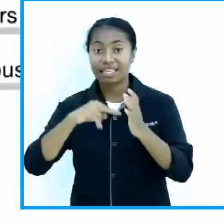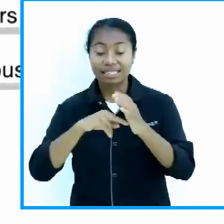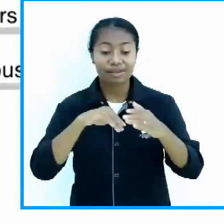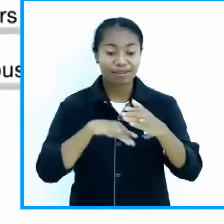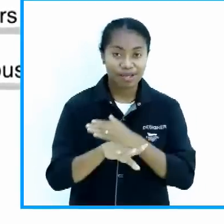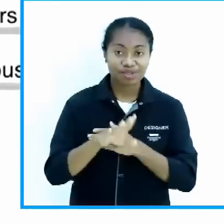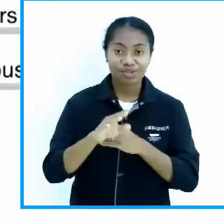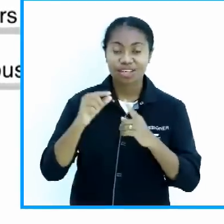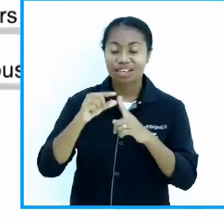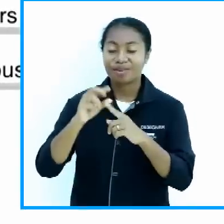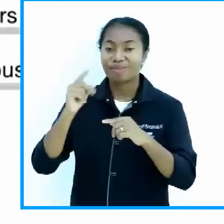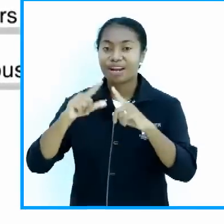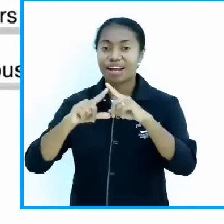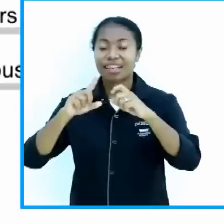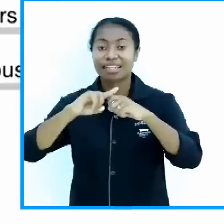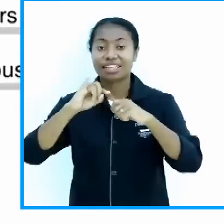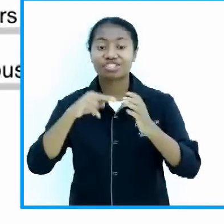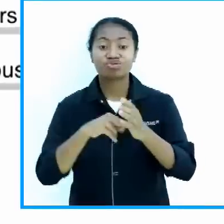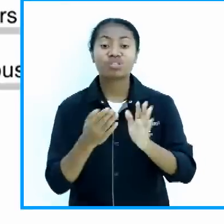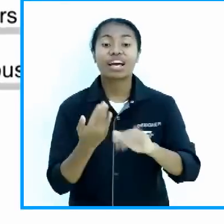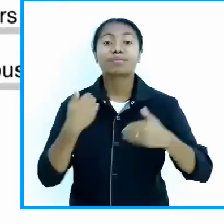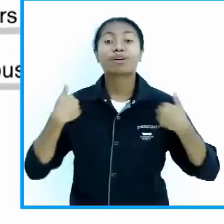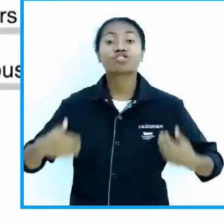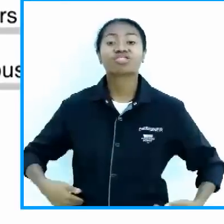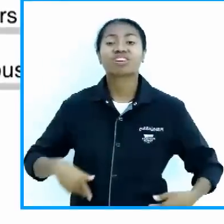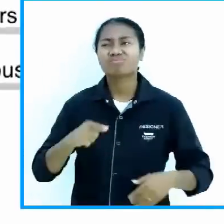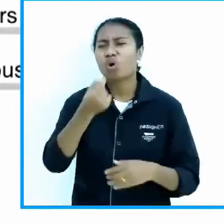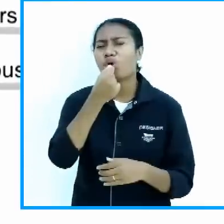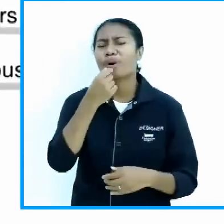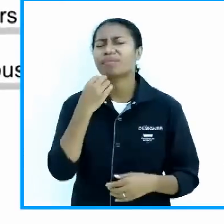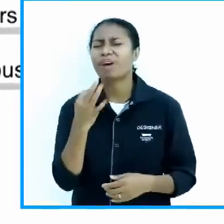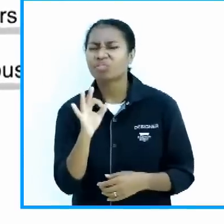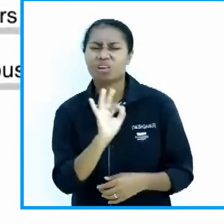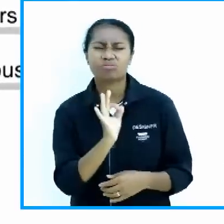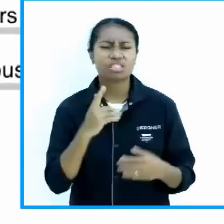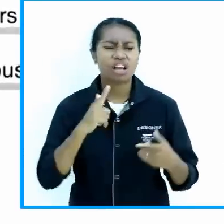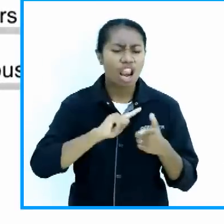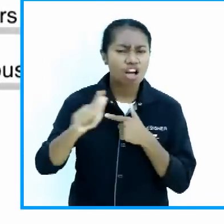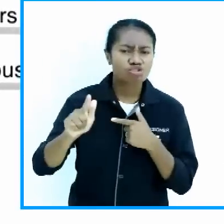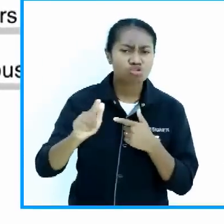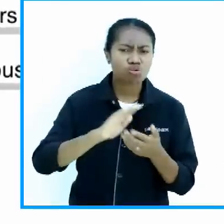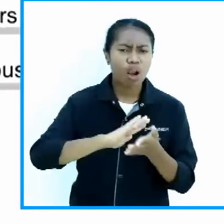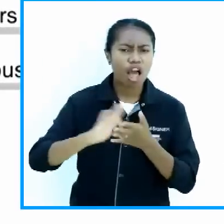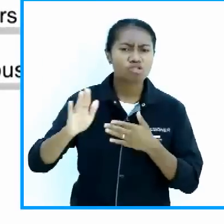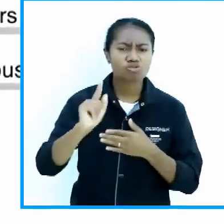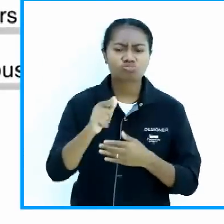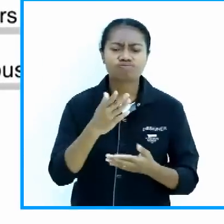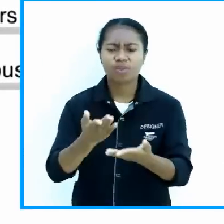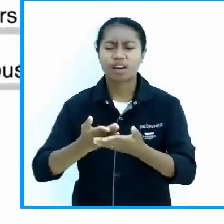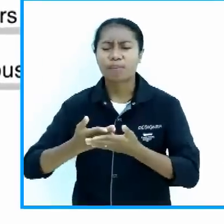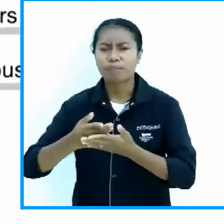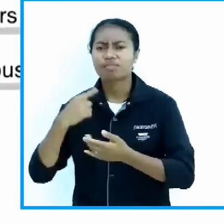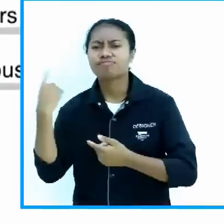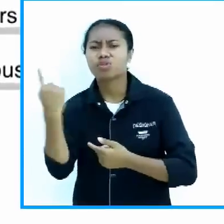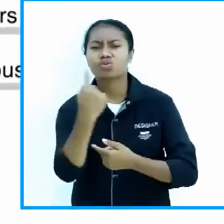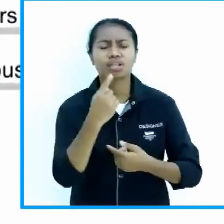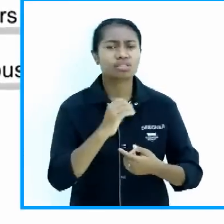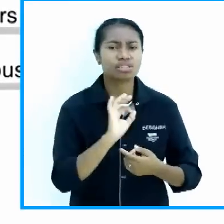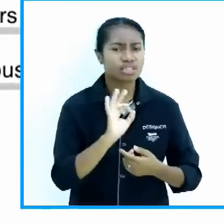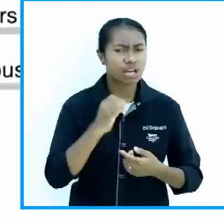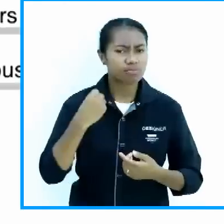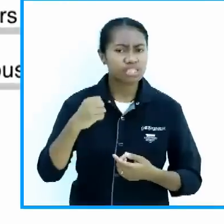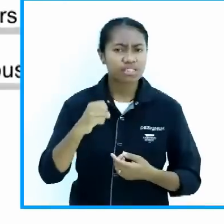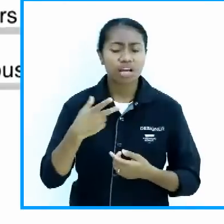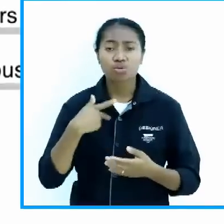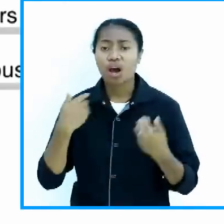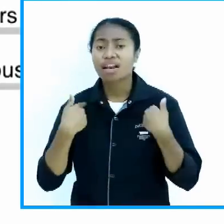manusia. Tapi kan namanya obat baru ya. Tidak bisa langsung diterapkan secara luas. Maka uji klinis itu bertahap. Tahap 1, tahap